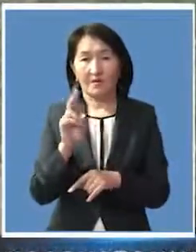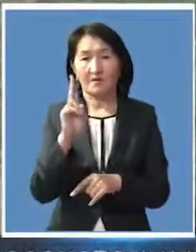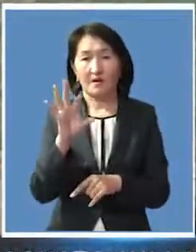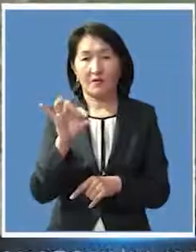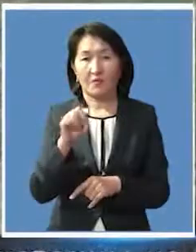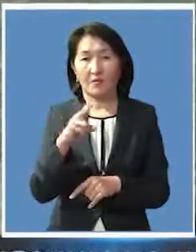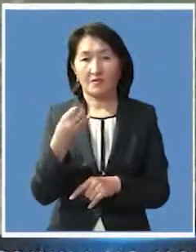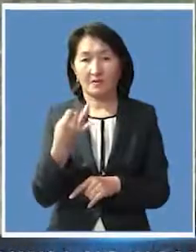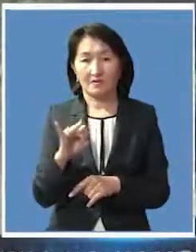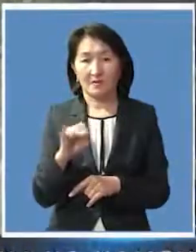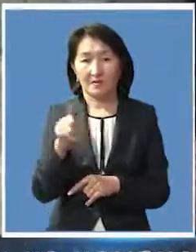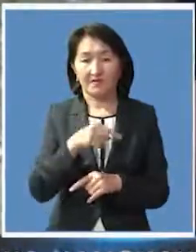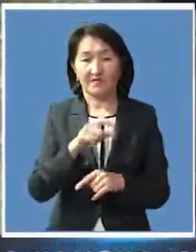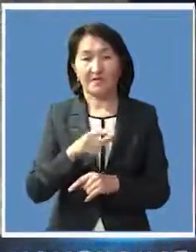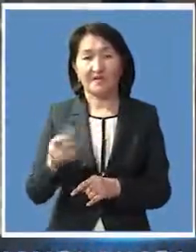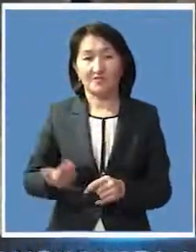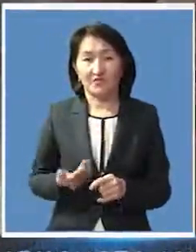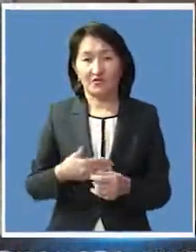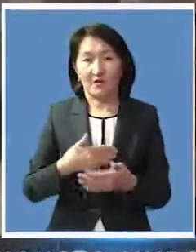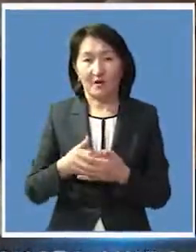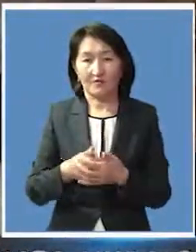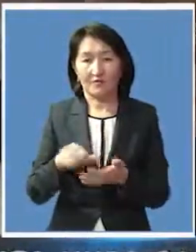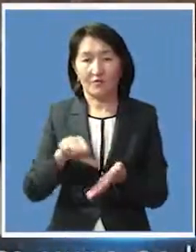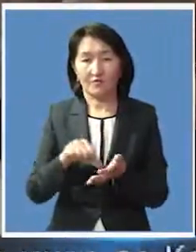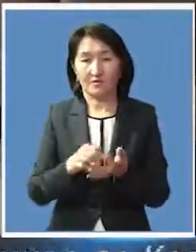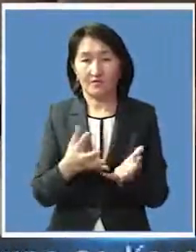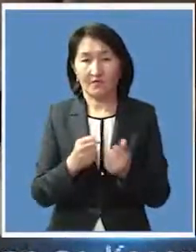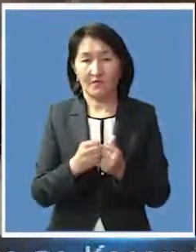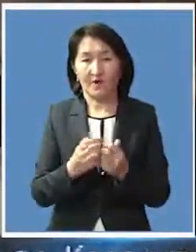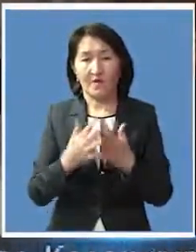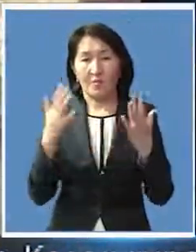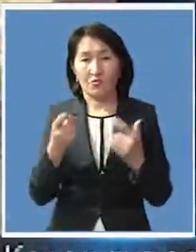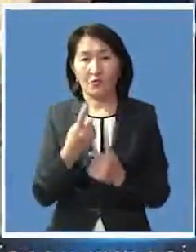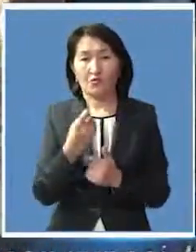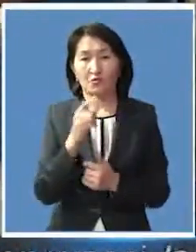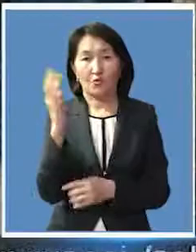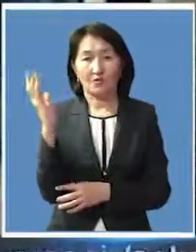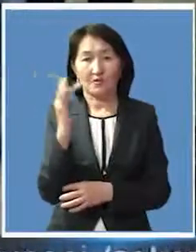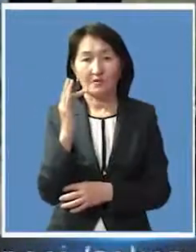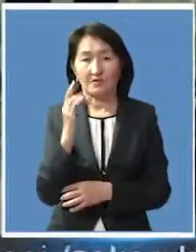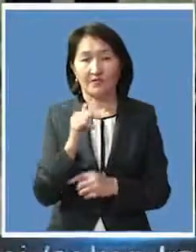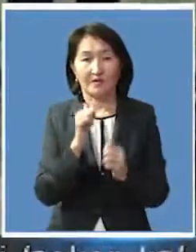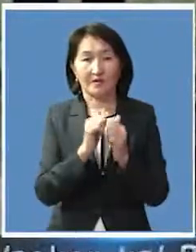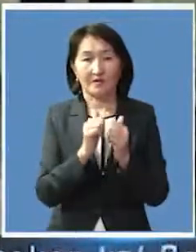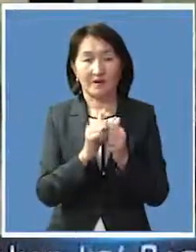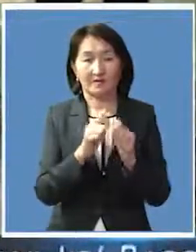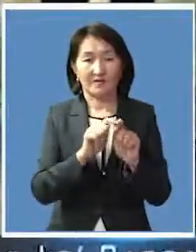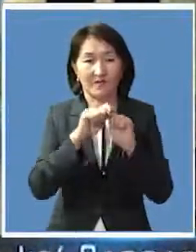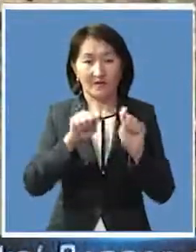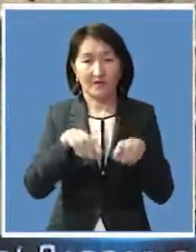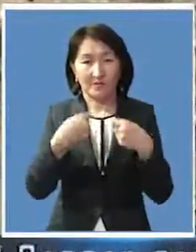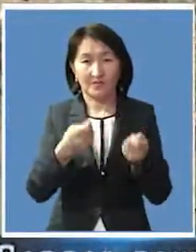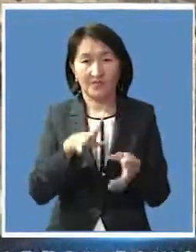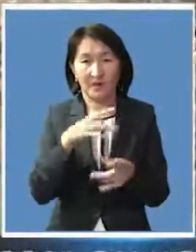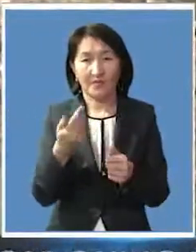активное участие в мероприятии. Здесь в этот день было высажено более 100 деревьев с табличками имени каждого новорожденного. Недавно ими ставшие родители своими